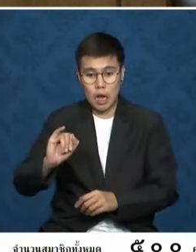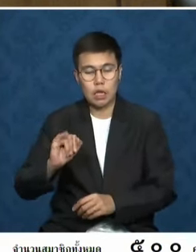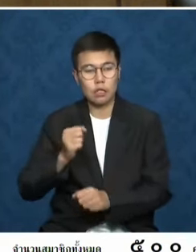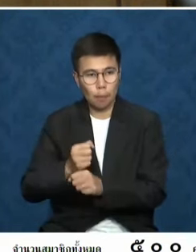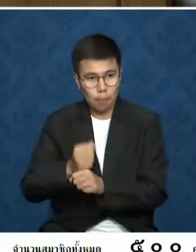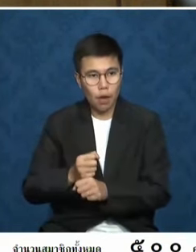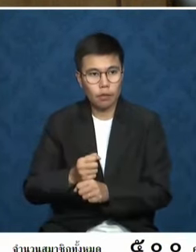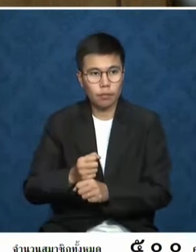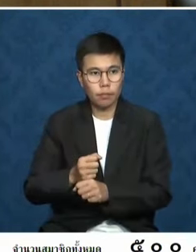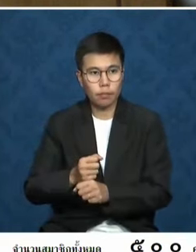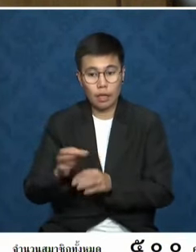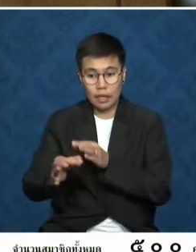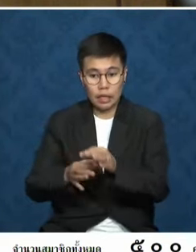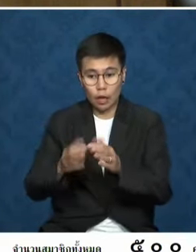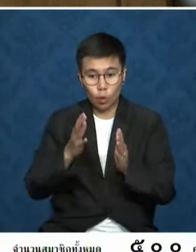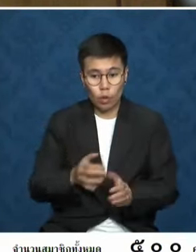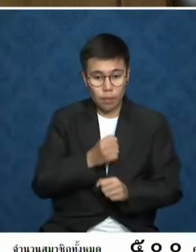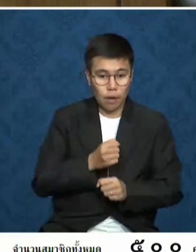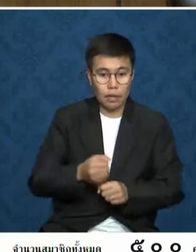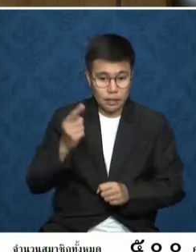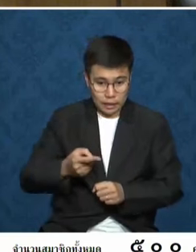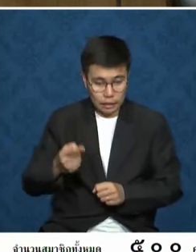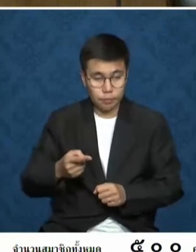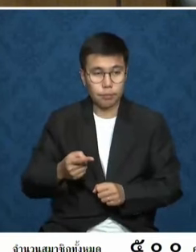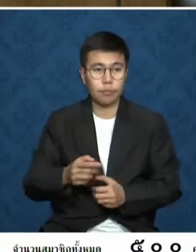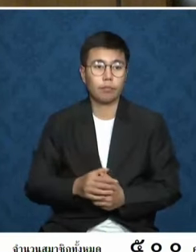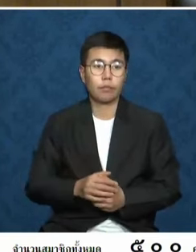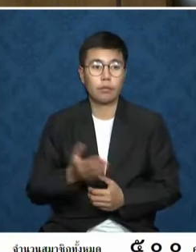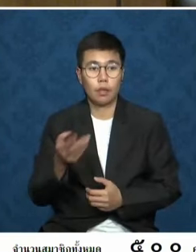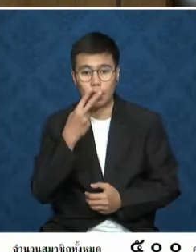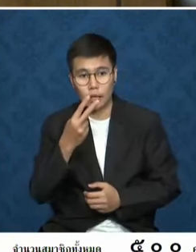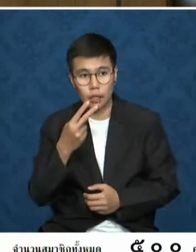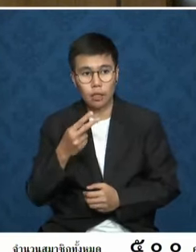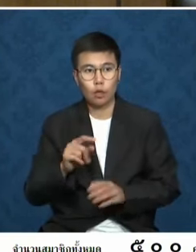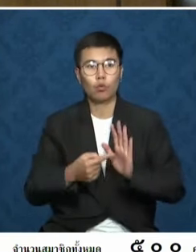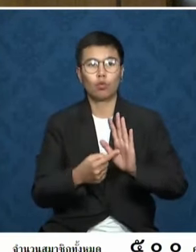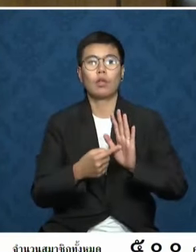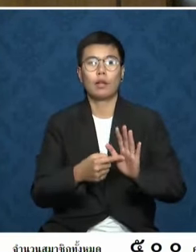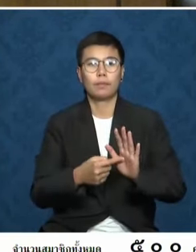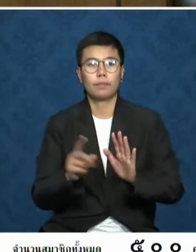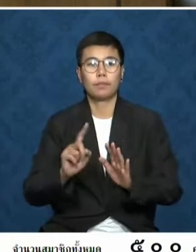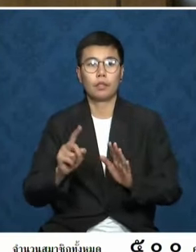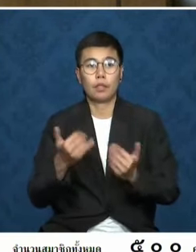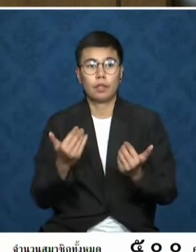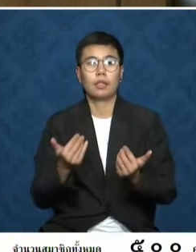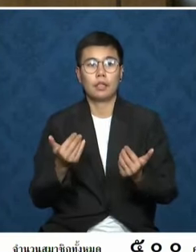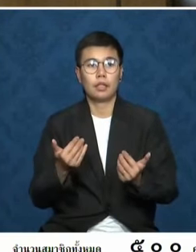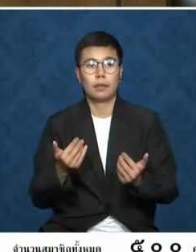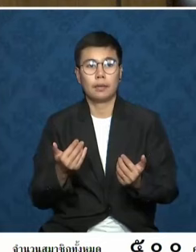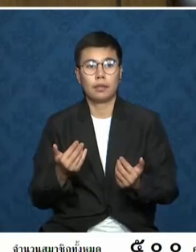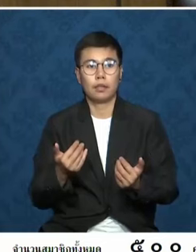มาครองพื้นที่ของโรค โรคปัจุบนนี้แล้วทานจะเหนคุณผยคตายอย่างว่าในขณะนี้